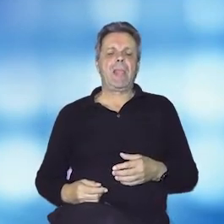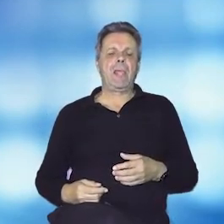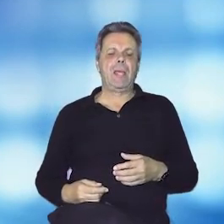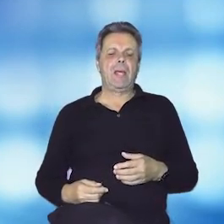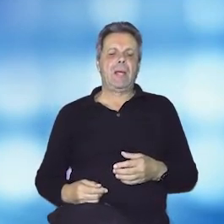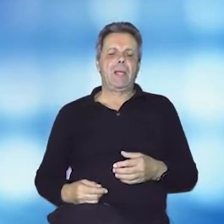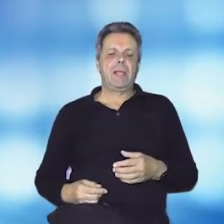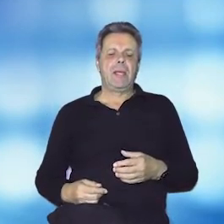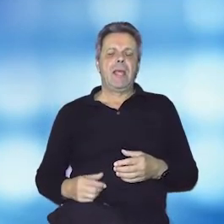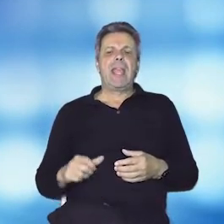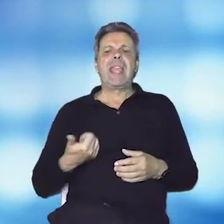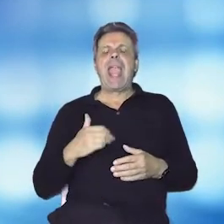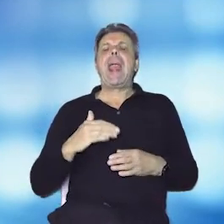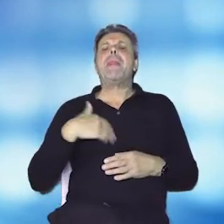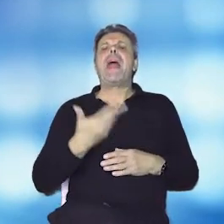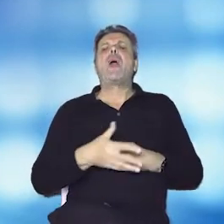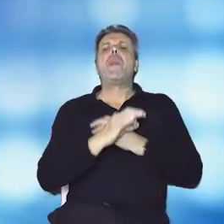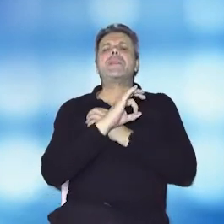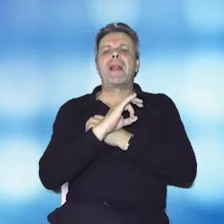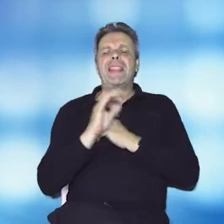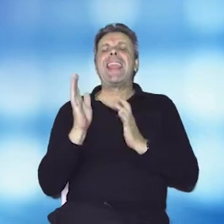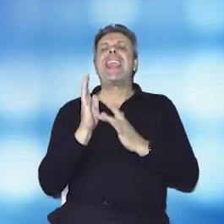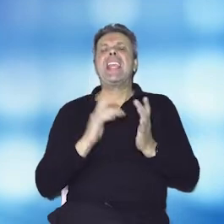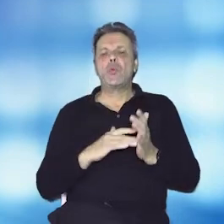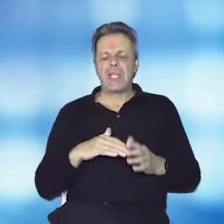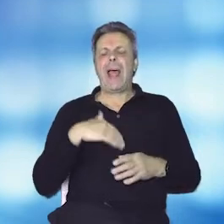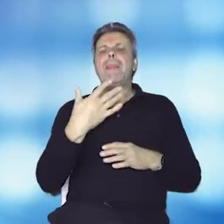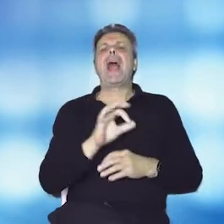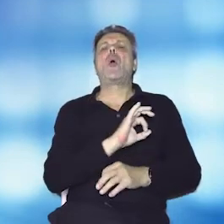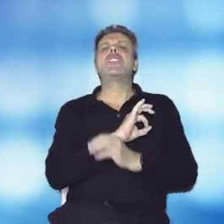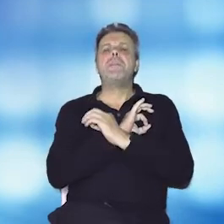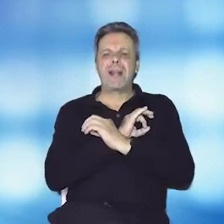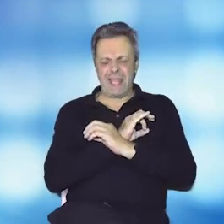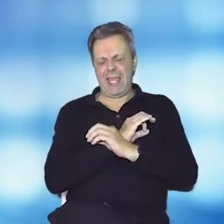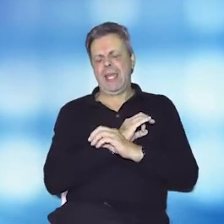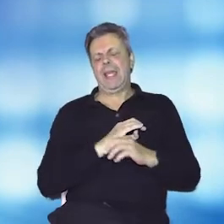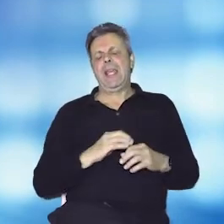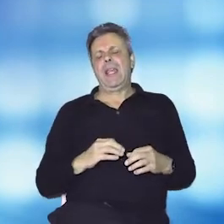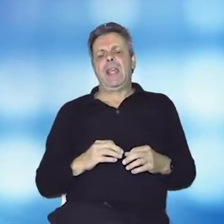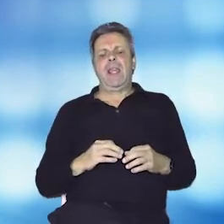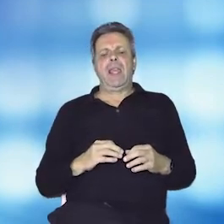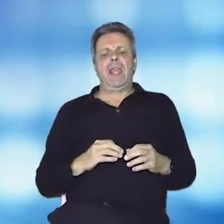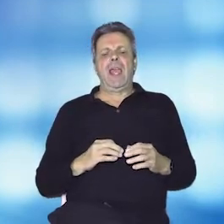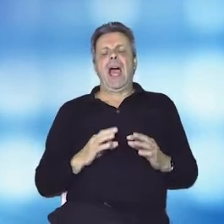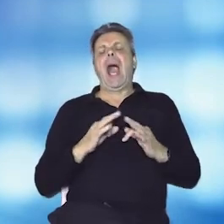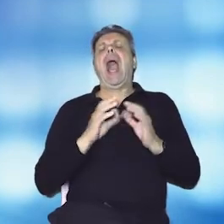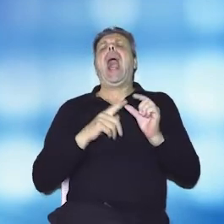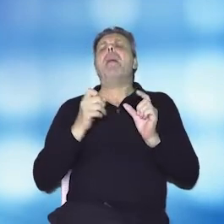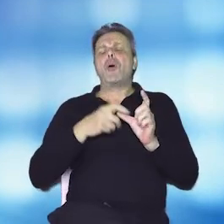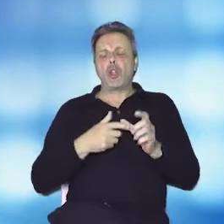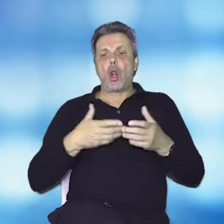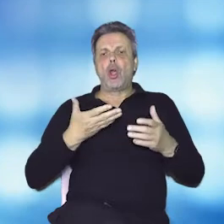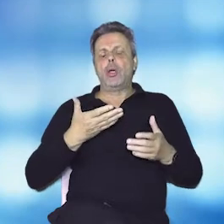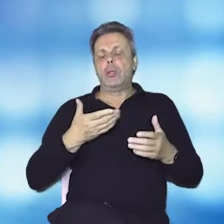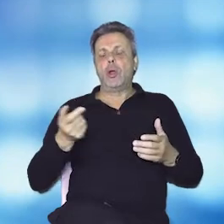da je nakon smrti Isusa Krista i nakon smrti apostola zapravo došlo do